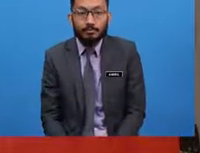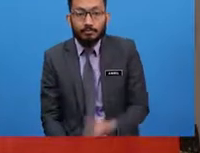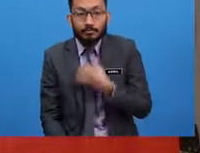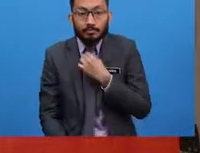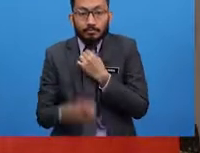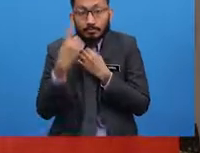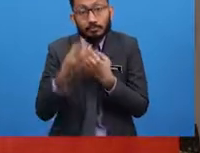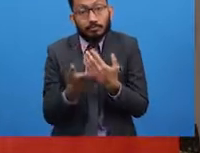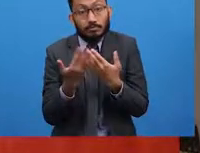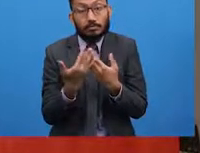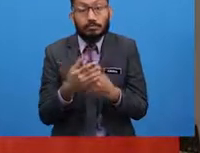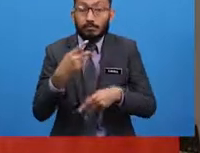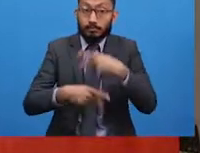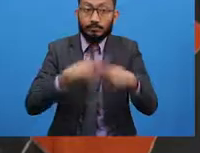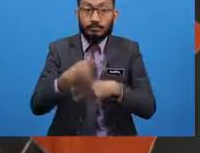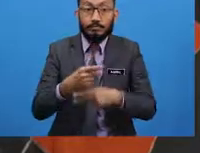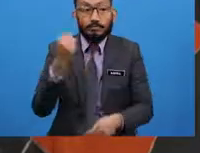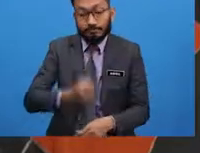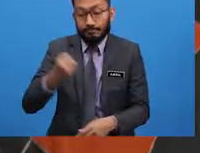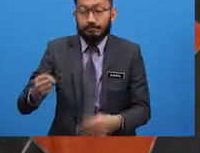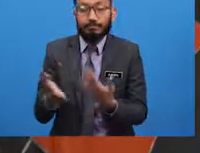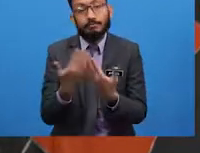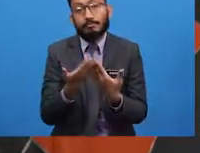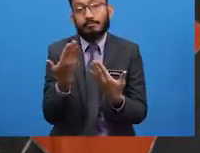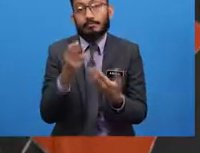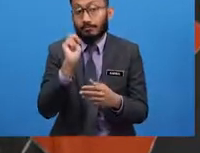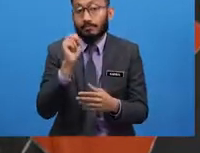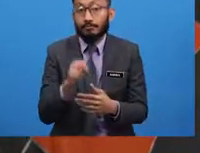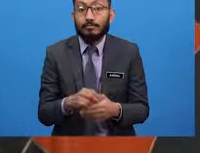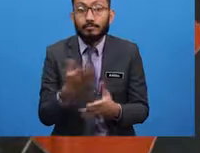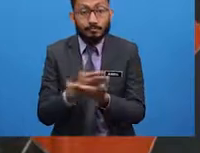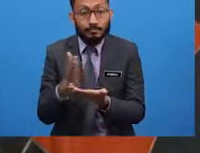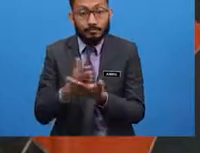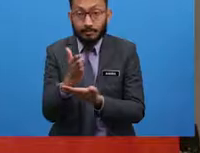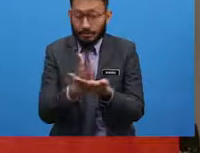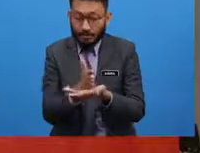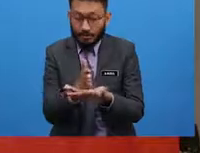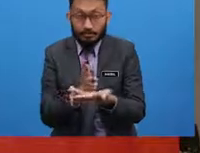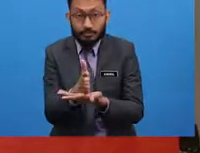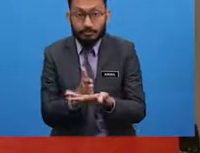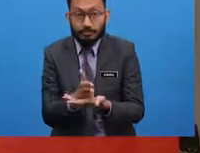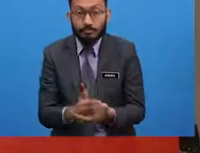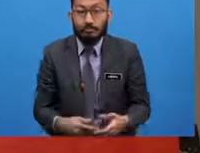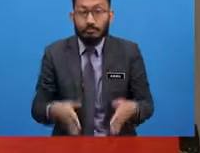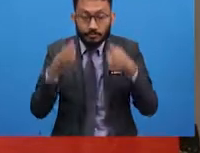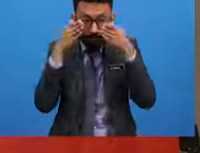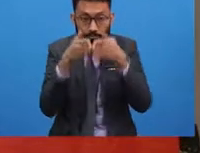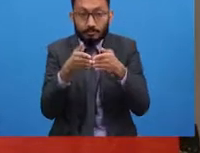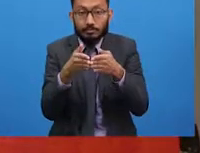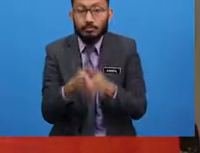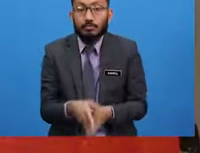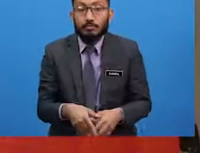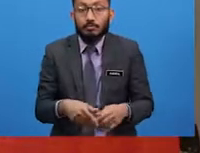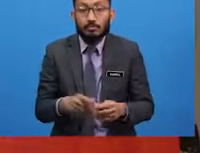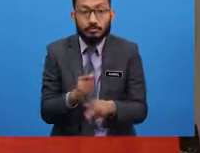Bagi memudahkan proses menerap, mulakan terapan dengan bahagian tengah. Tumpukan perhatian dan